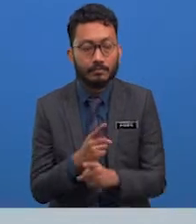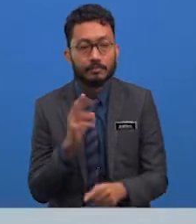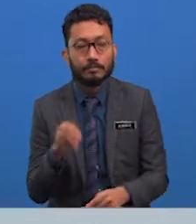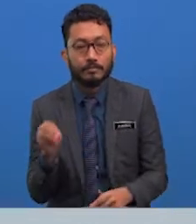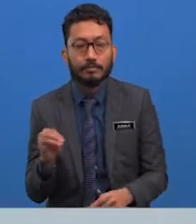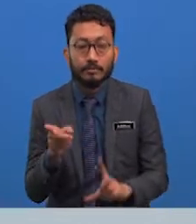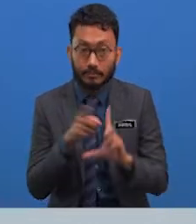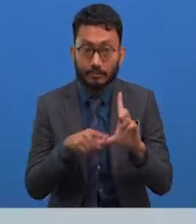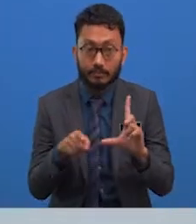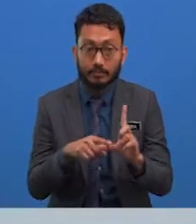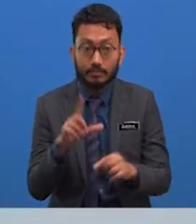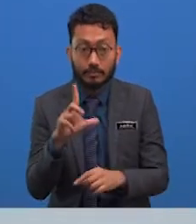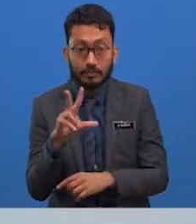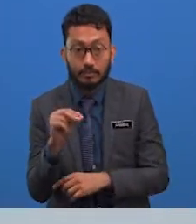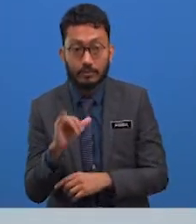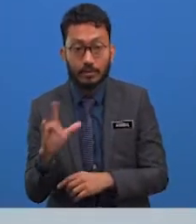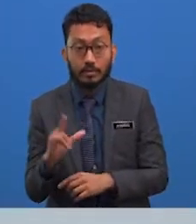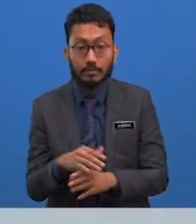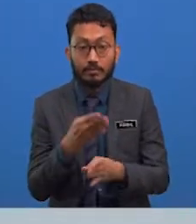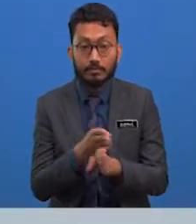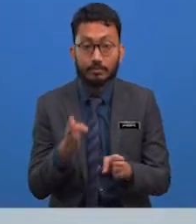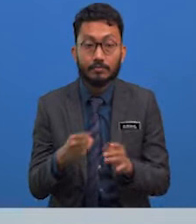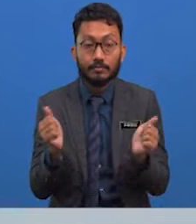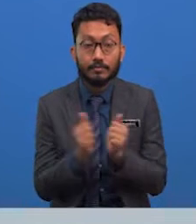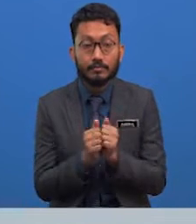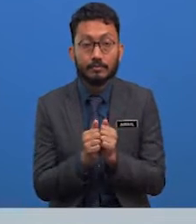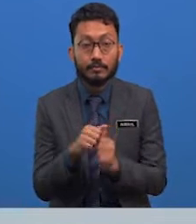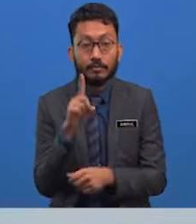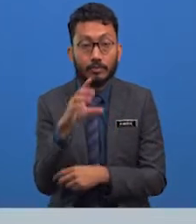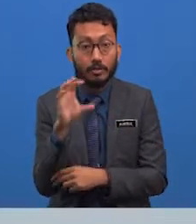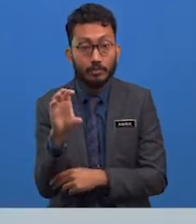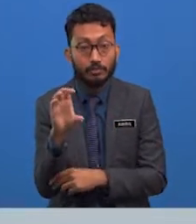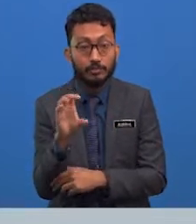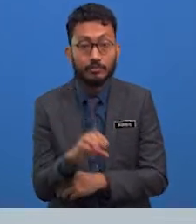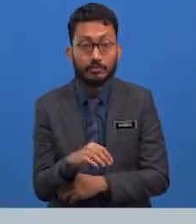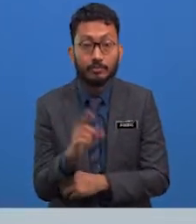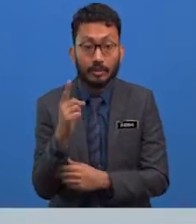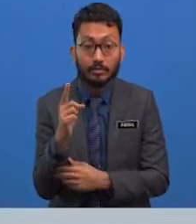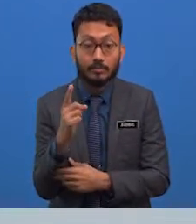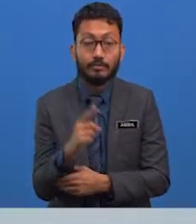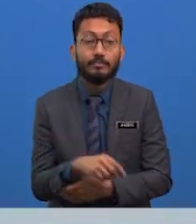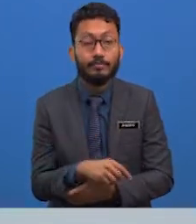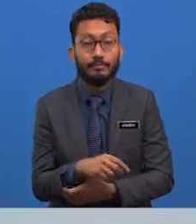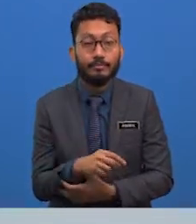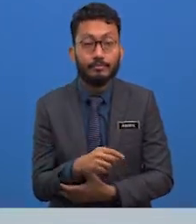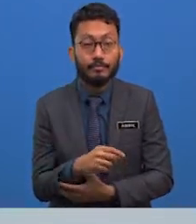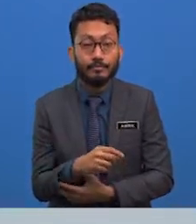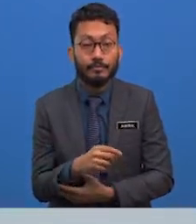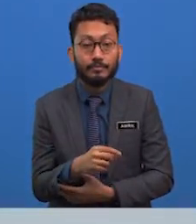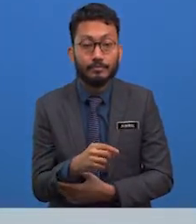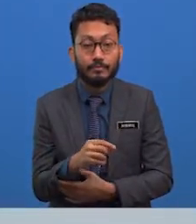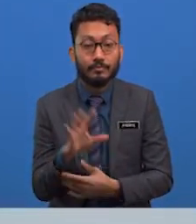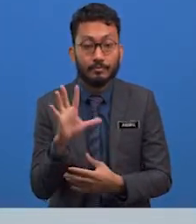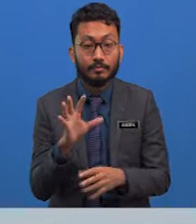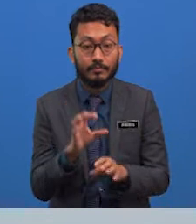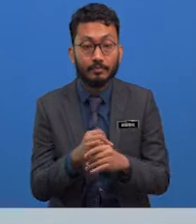Betul murid-murid, sudut D adalah sudut bersebelahan dengan 111 darjah. Oleh itu,